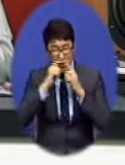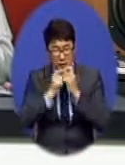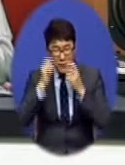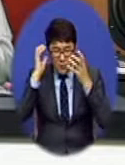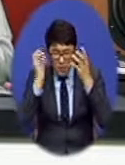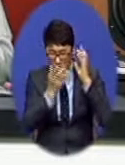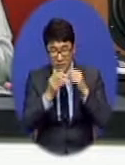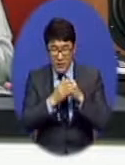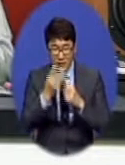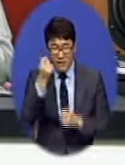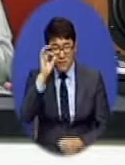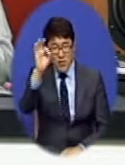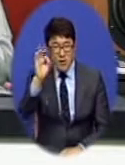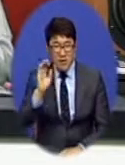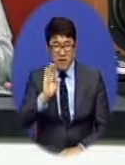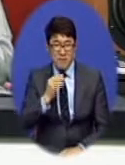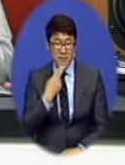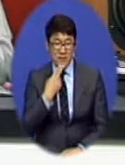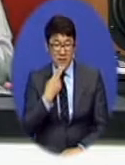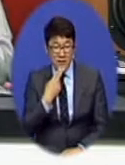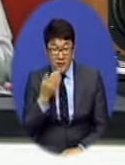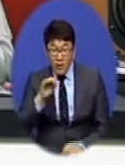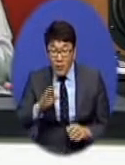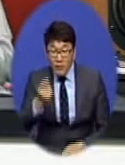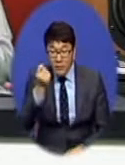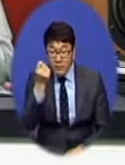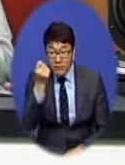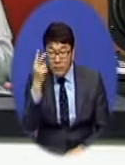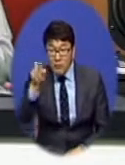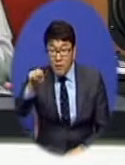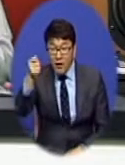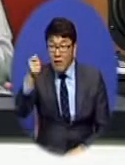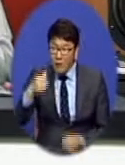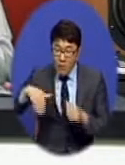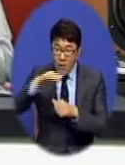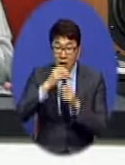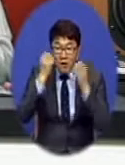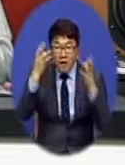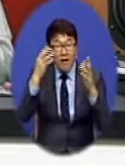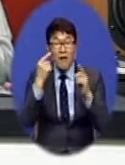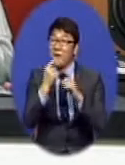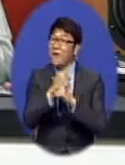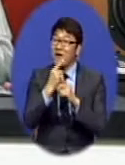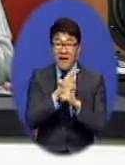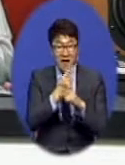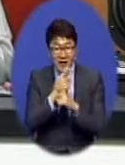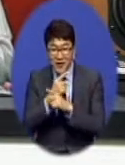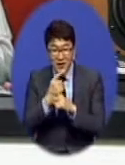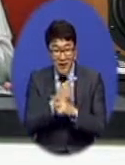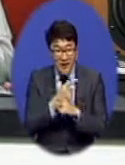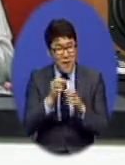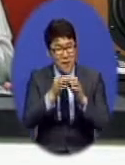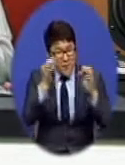안 들어왔었어요. 네. 근데 이제 오늘 틀어보니까 이렇게 바뀌었네요. 아, 네. 오랜만에 이렇게 들어보셨구나.